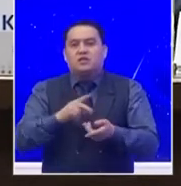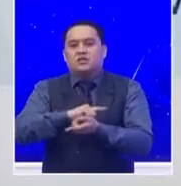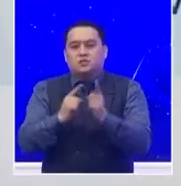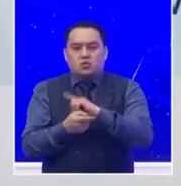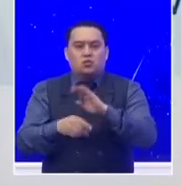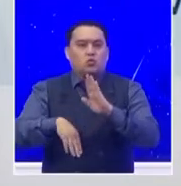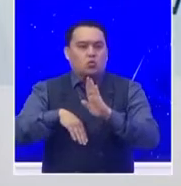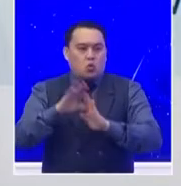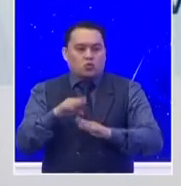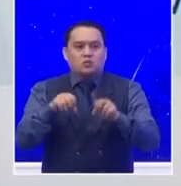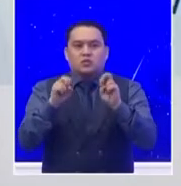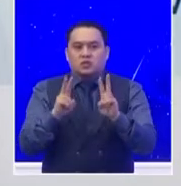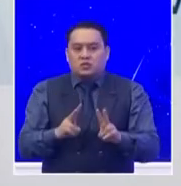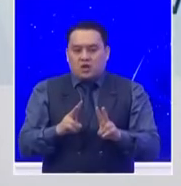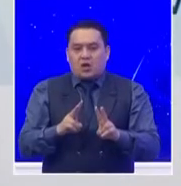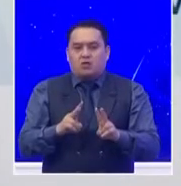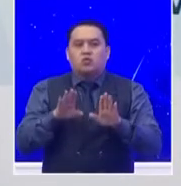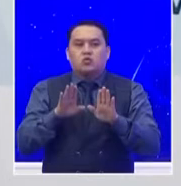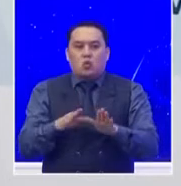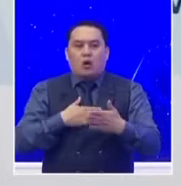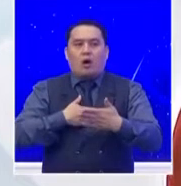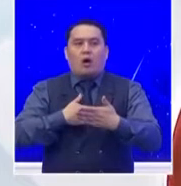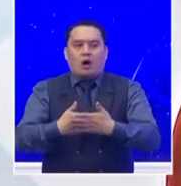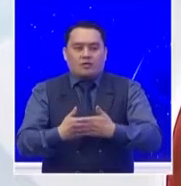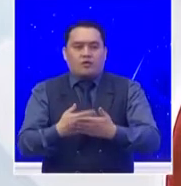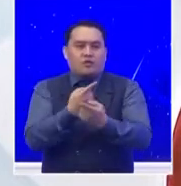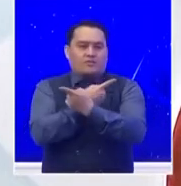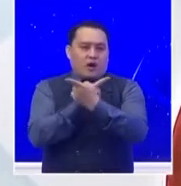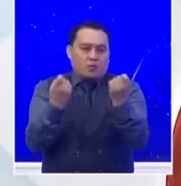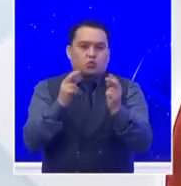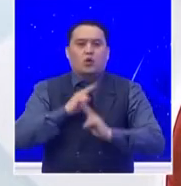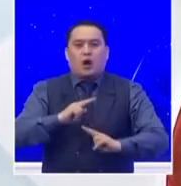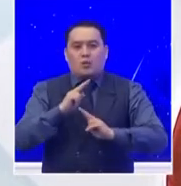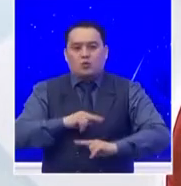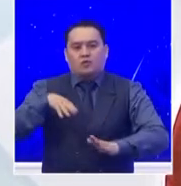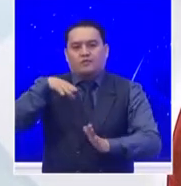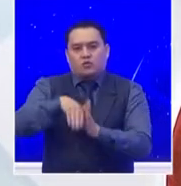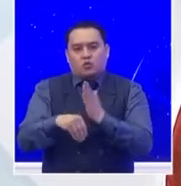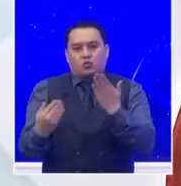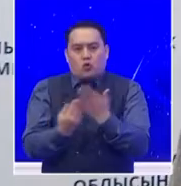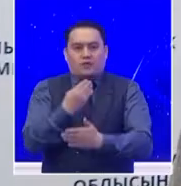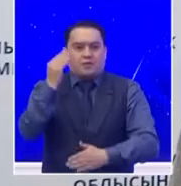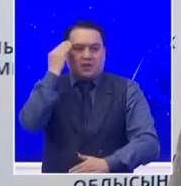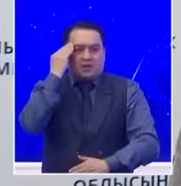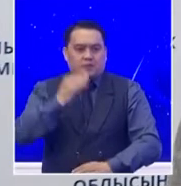ситуацию в лучшую сторону, специалисты намерены не только активизировать информационную работу, но и внедрить новые